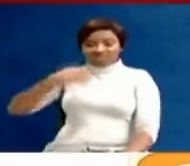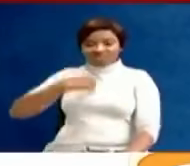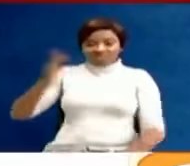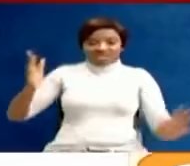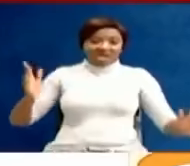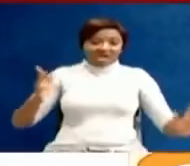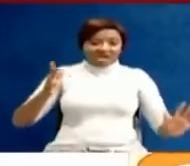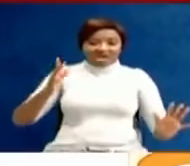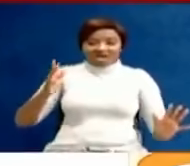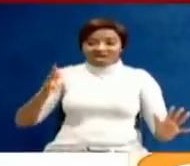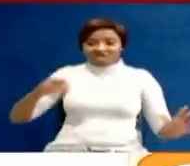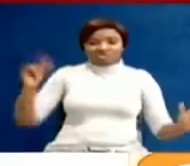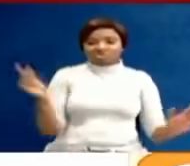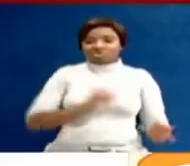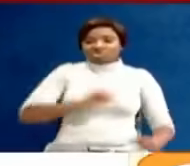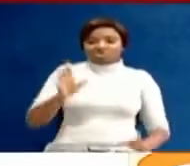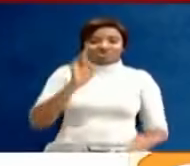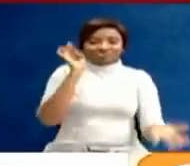anaenda.